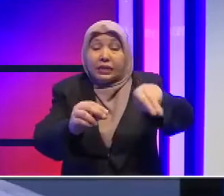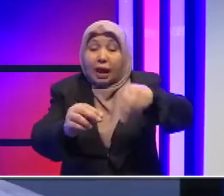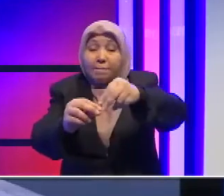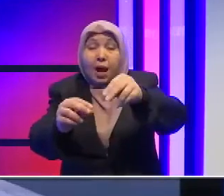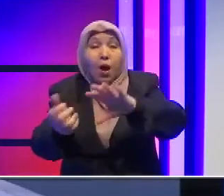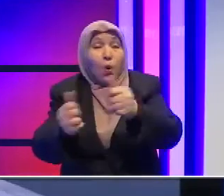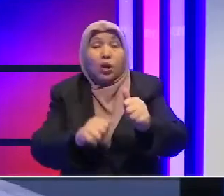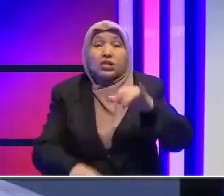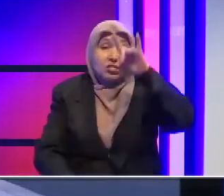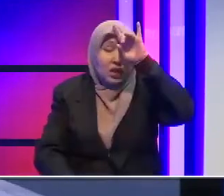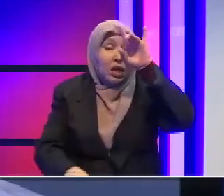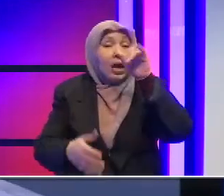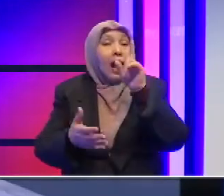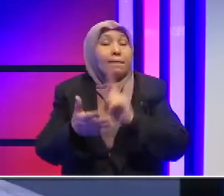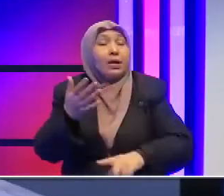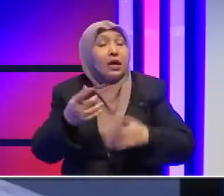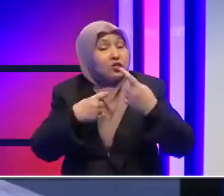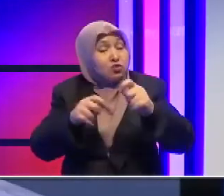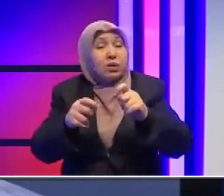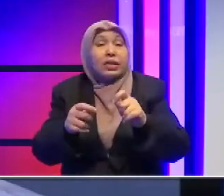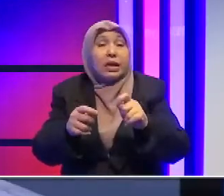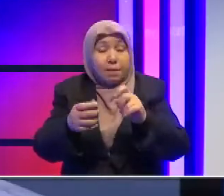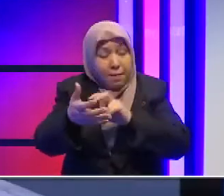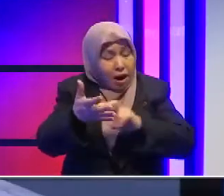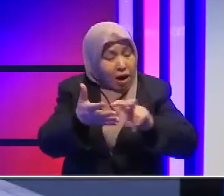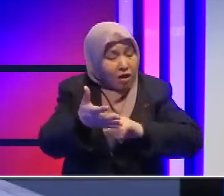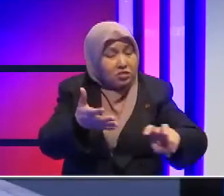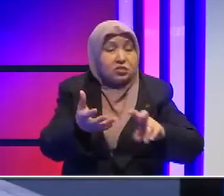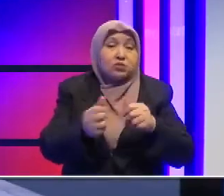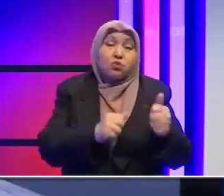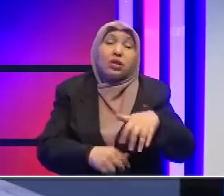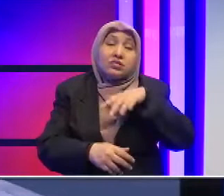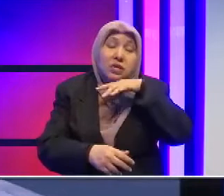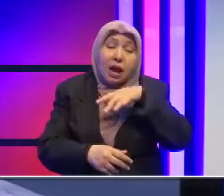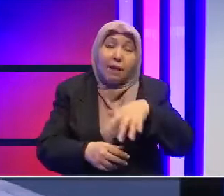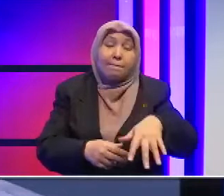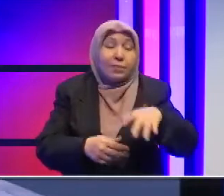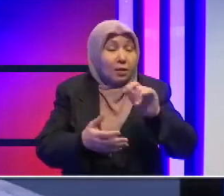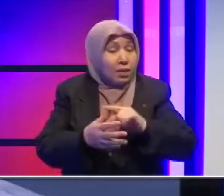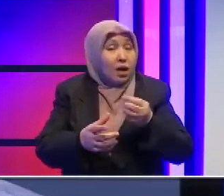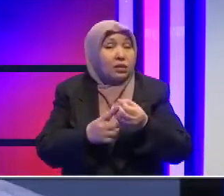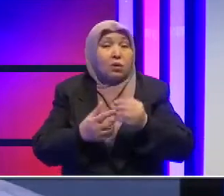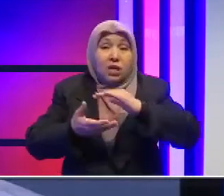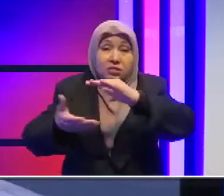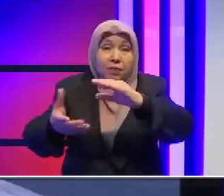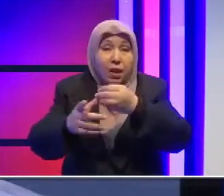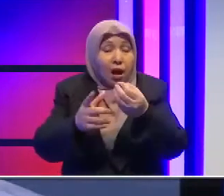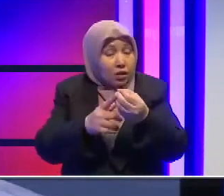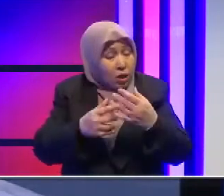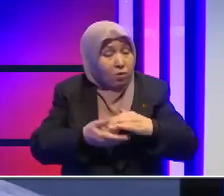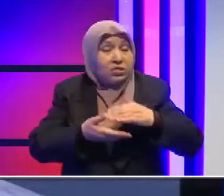syaitan terhadap apa yang cuba dibaca oleh Nabi sallallahu alaihi wasallam, sama ada untuk disampaikan ataupun dibaca oleh Nabi sallallahu alaihi wasallam pada waktu